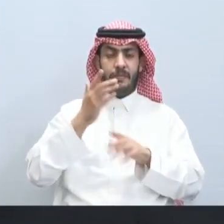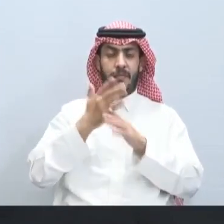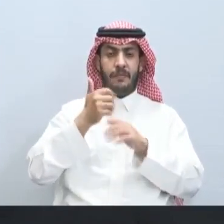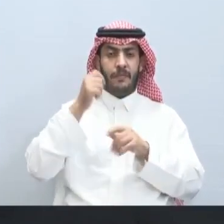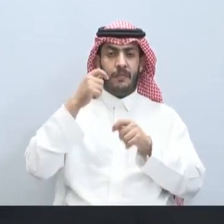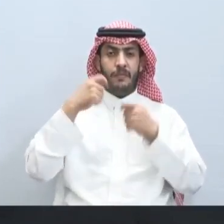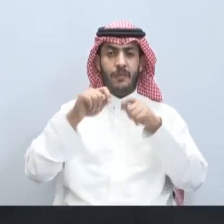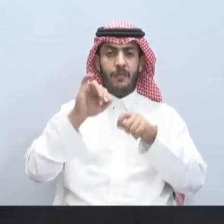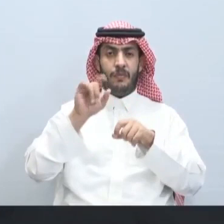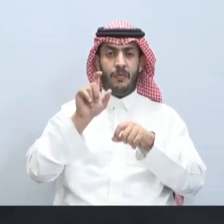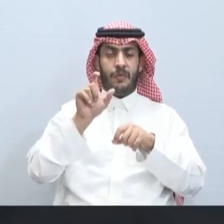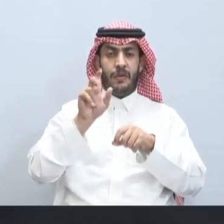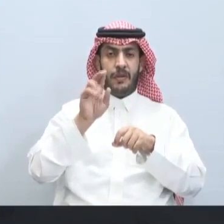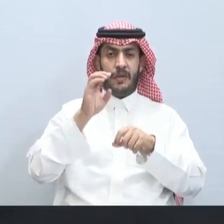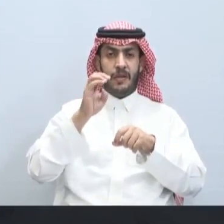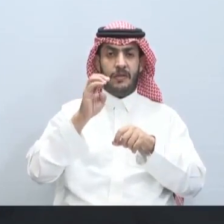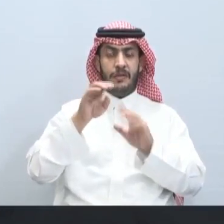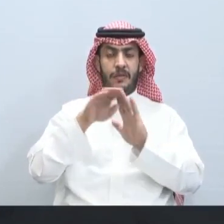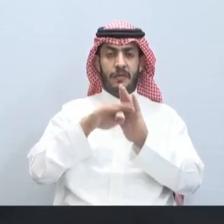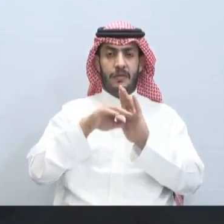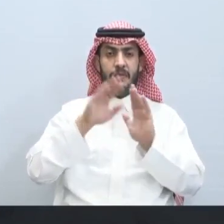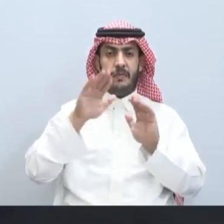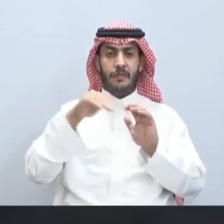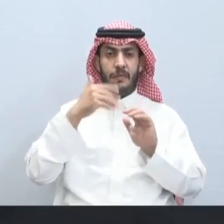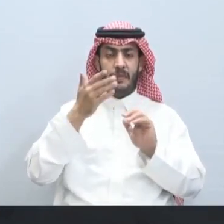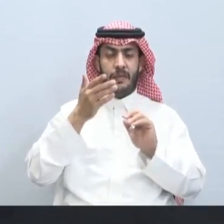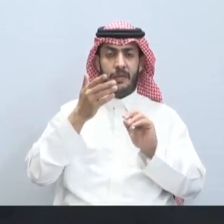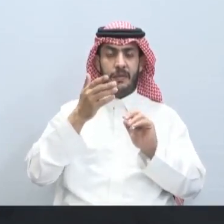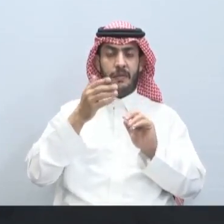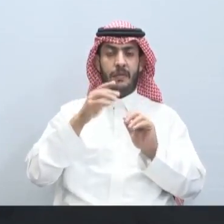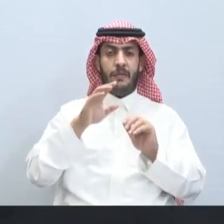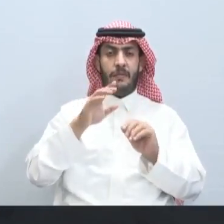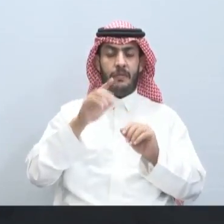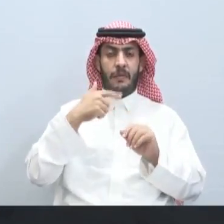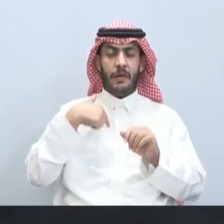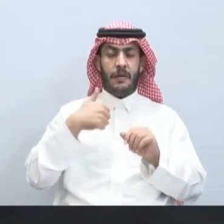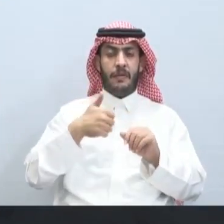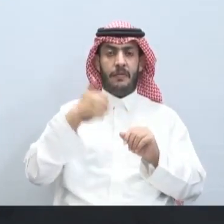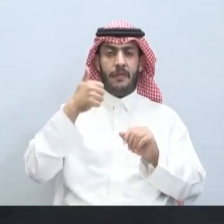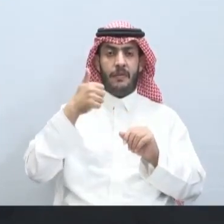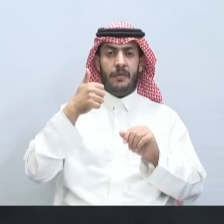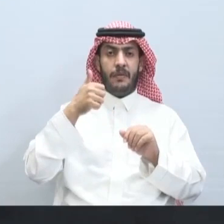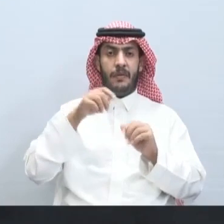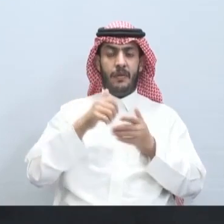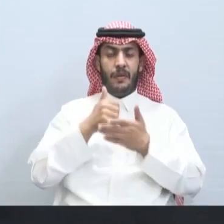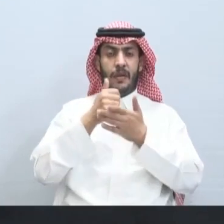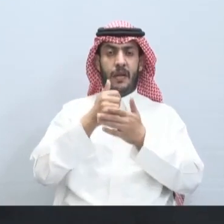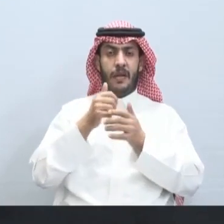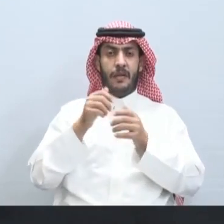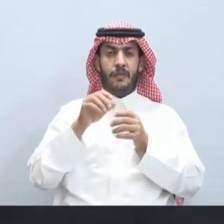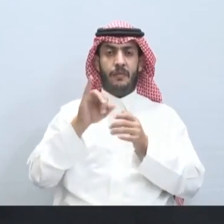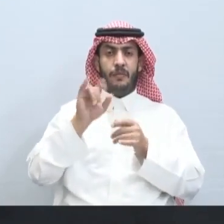يشتري المتجات ما هي المؤثرات عليه في قراره الشرائي بعد ذلك تستطيع ان تقدم منتج